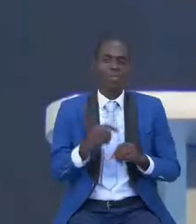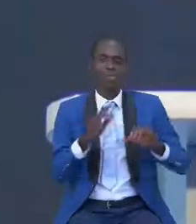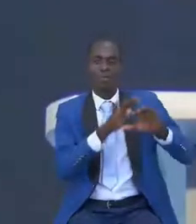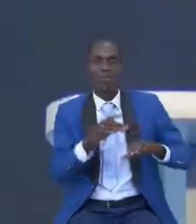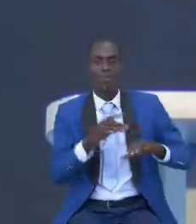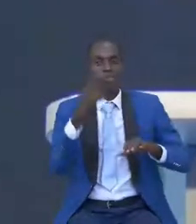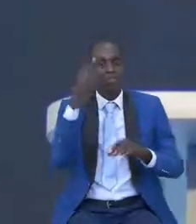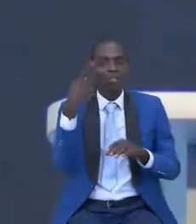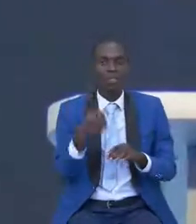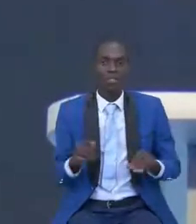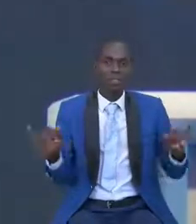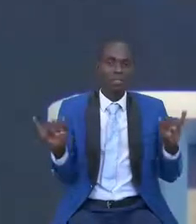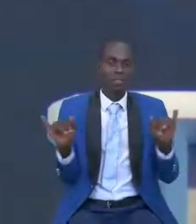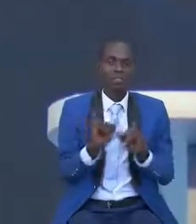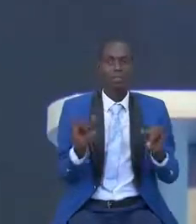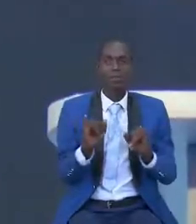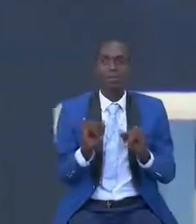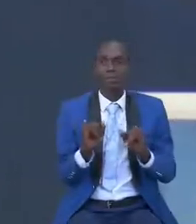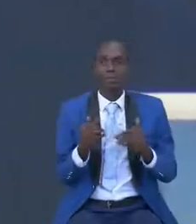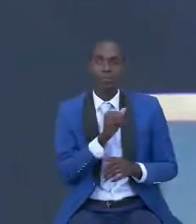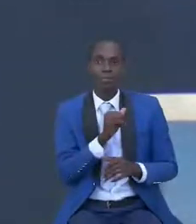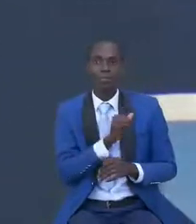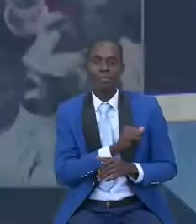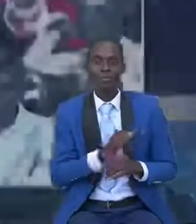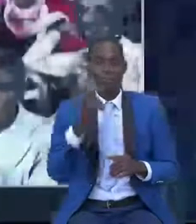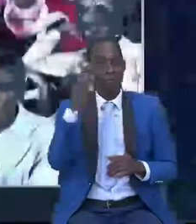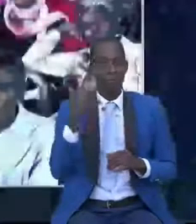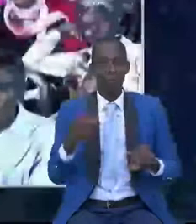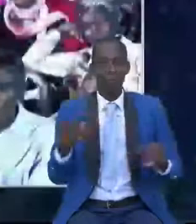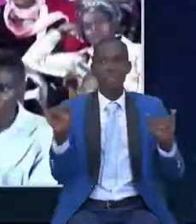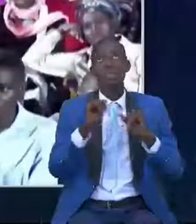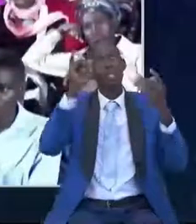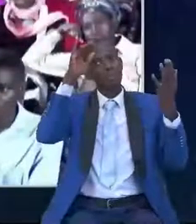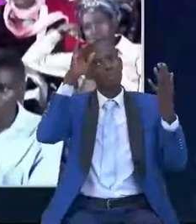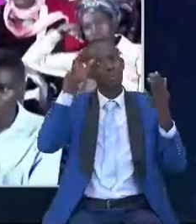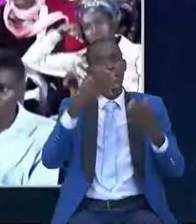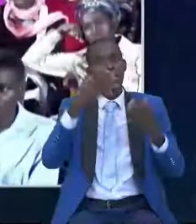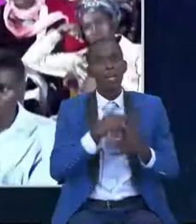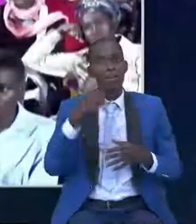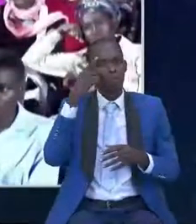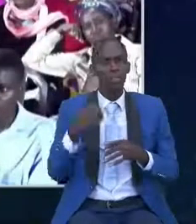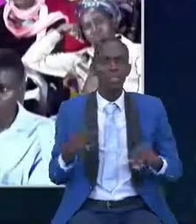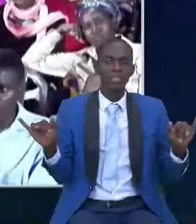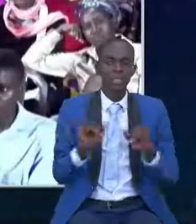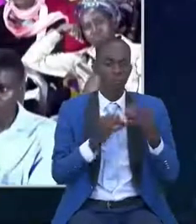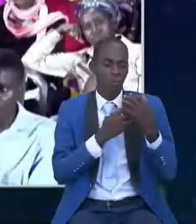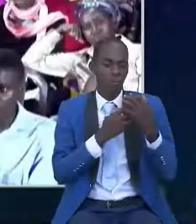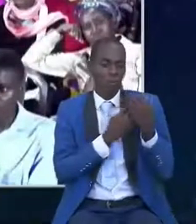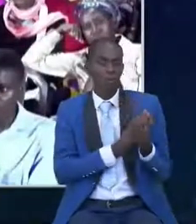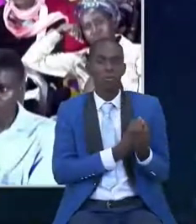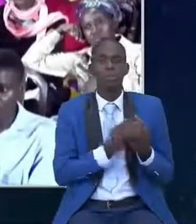viens avec la même attitude, avec la même disposition, avec la même